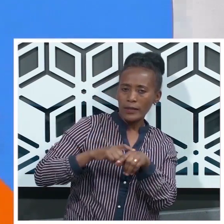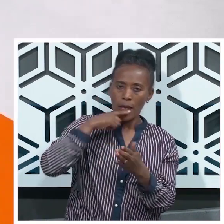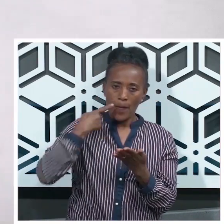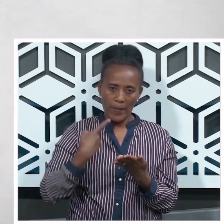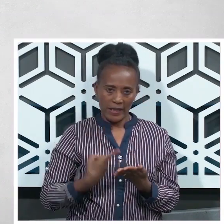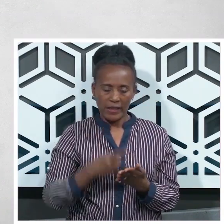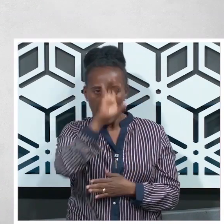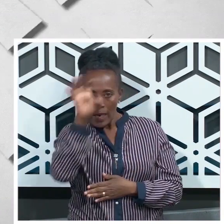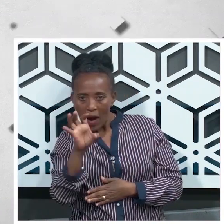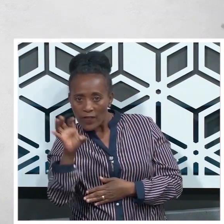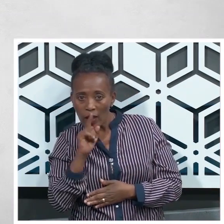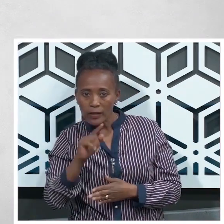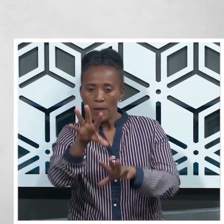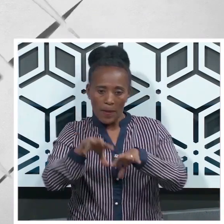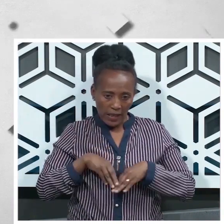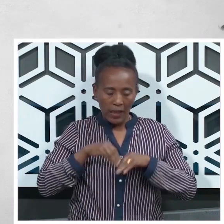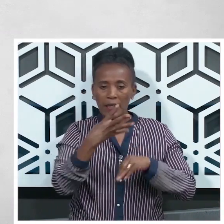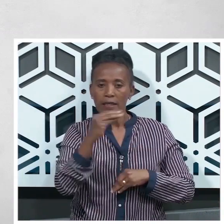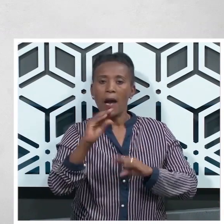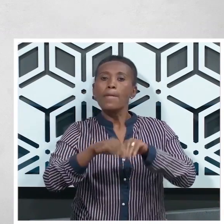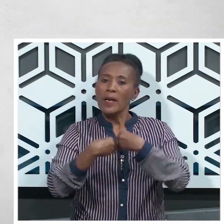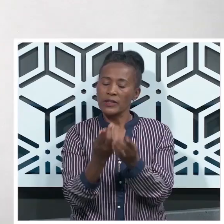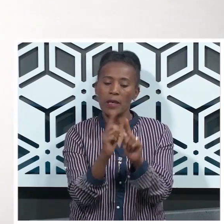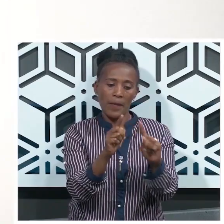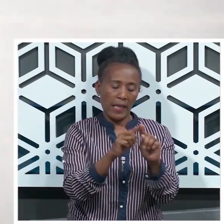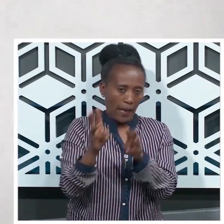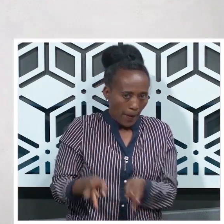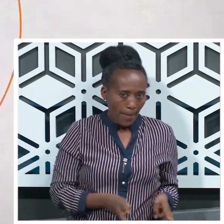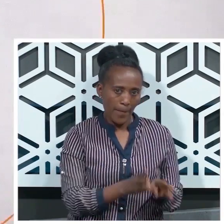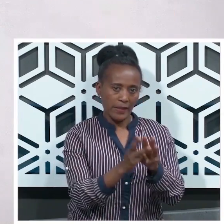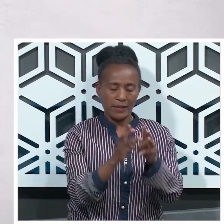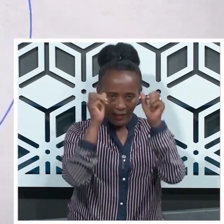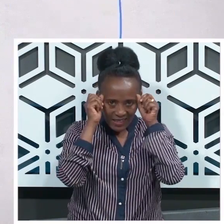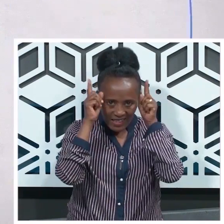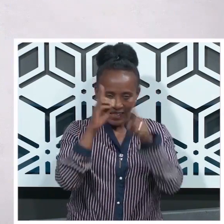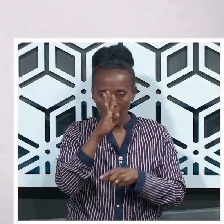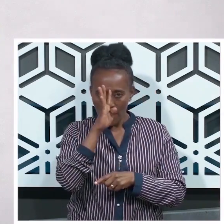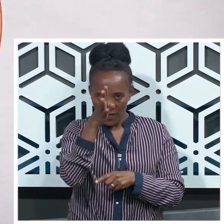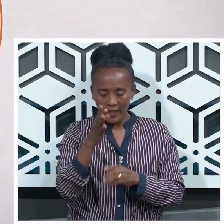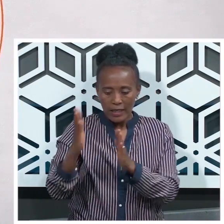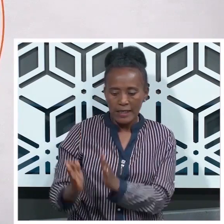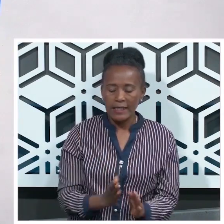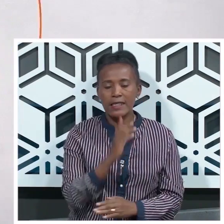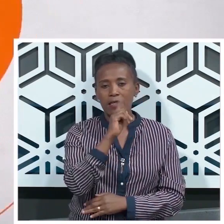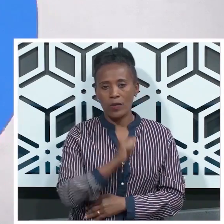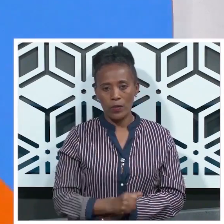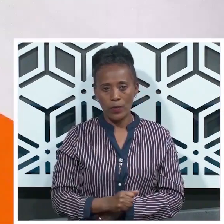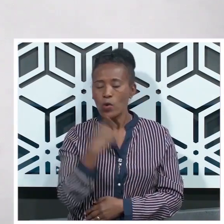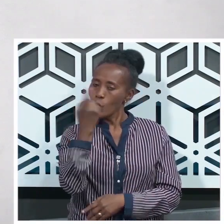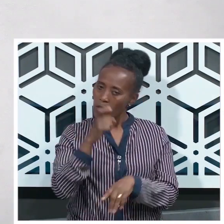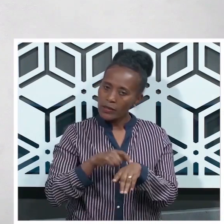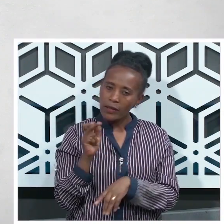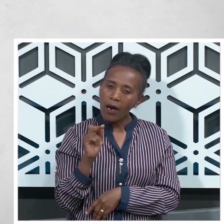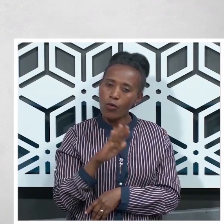መረጃ በማፈላለግ በመቀበልና በመስጠት በተለያየ መንገድ ግንዛቤ የሚፈጠርበት ዝግጅት ነው። ሁሌ